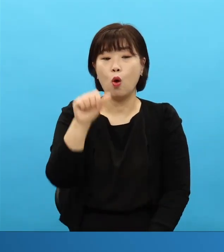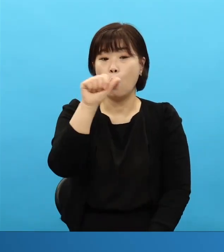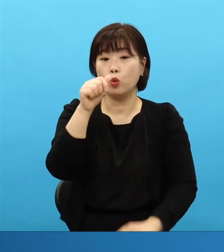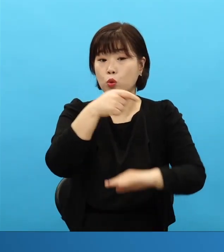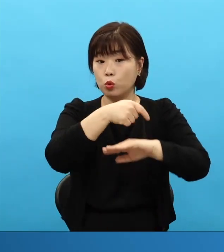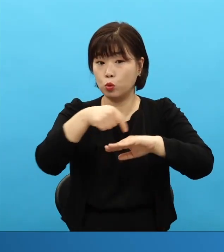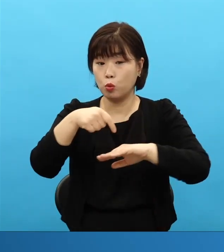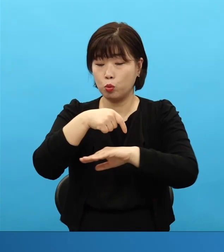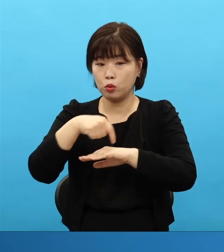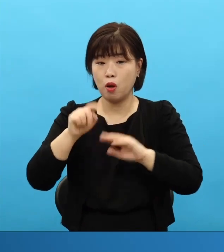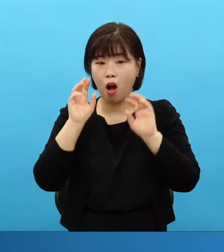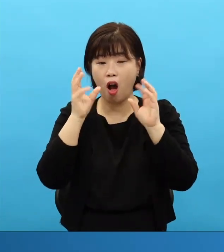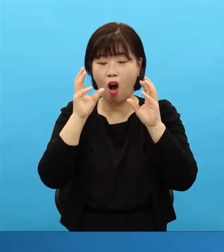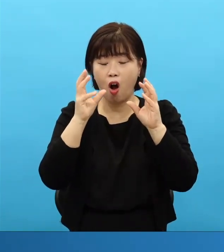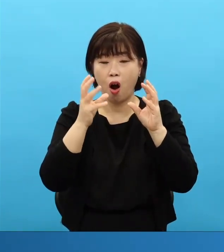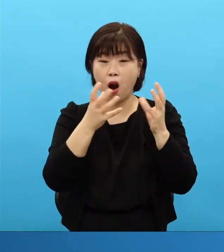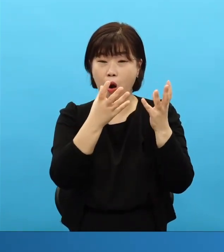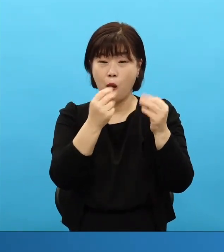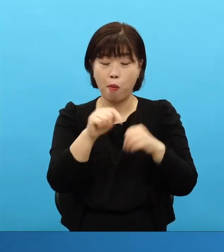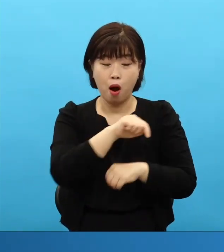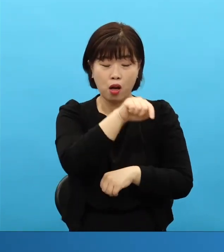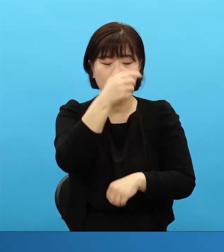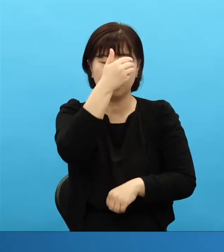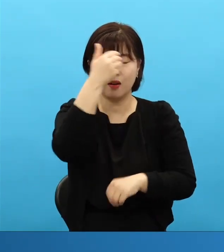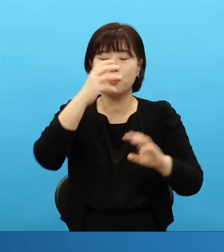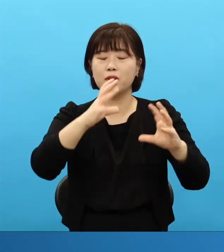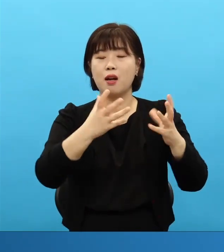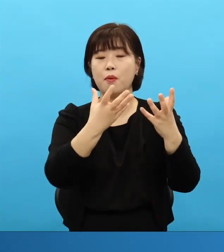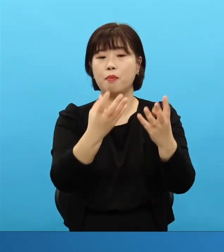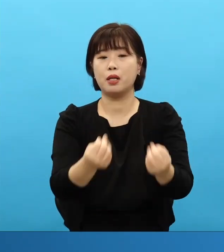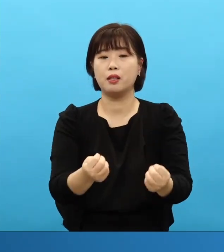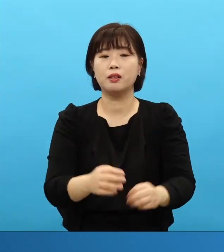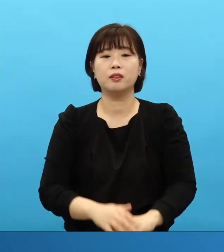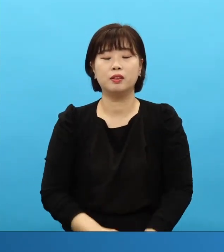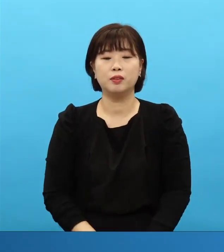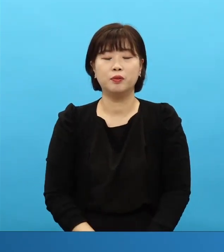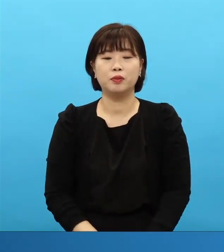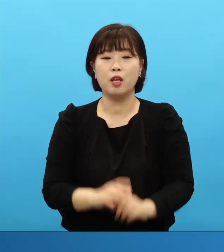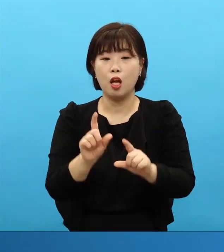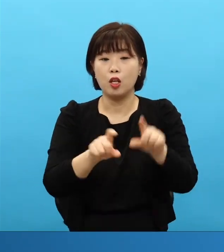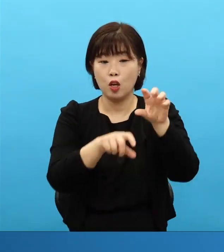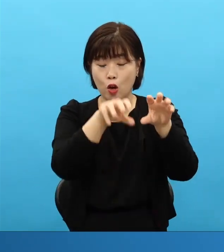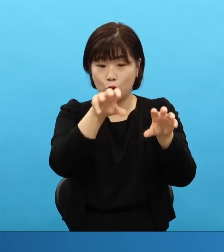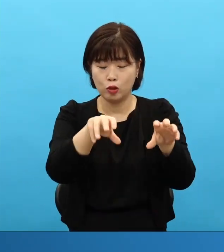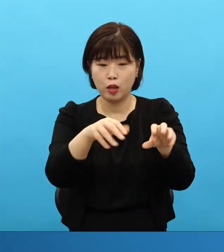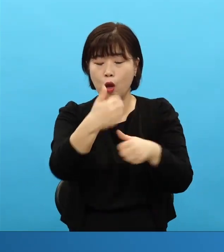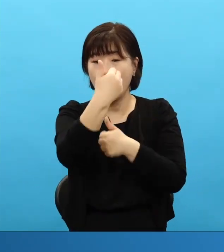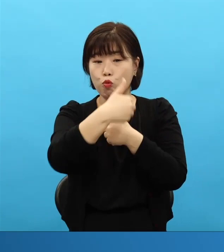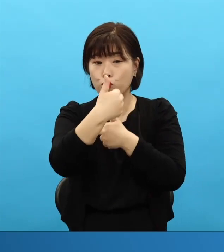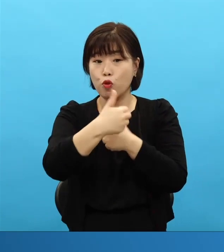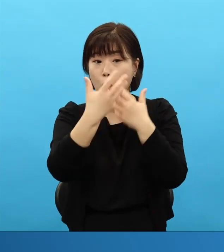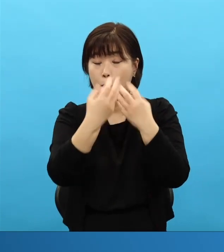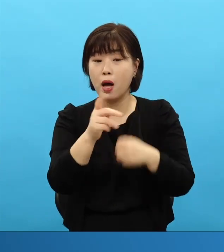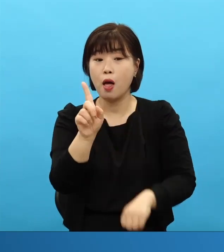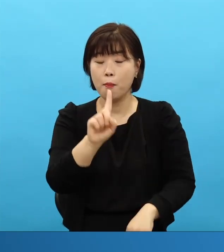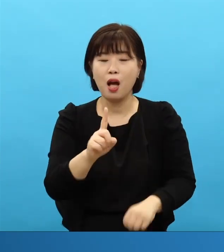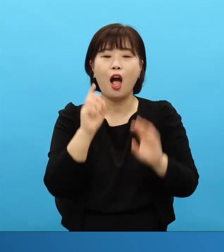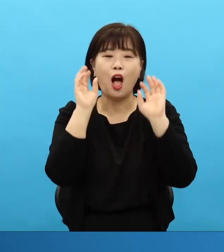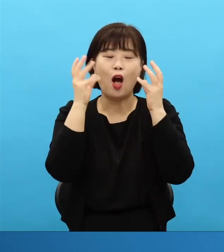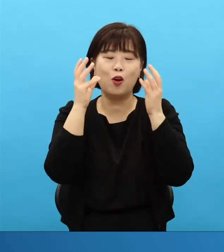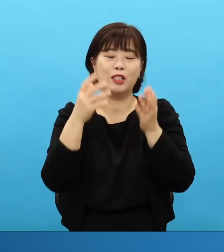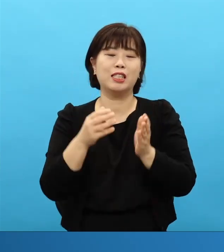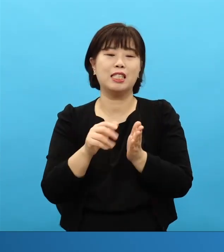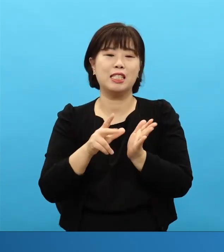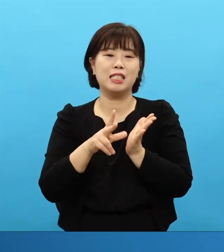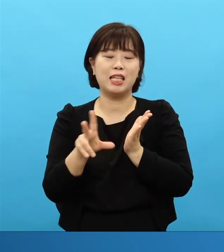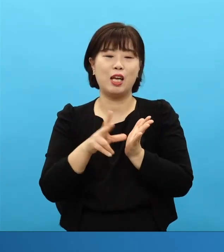종족은 어린이가 많은 젊은 나라입니다. 그래서 현장에서 요청이 많았던 어린이 교재 3권도